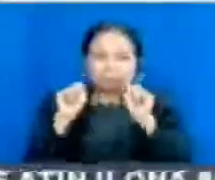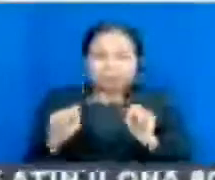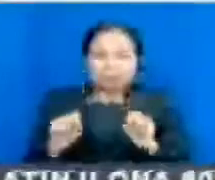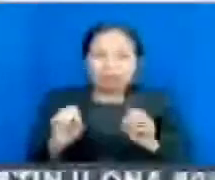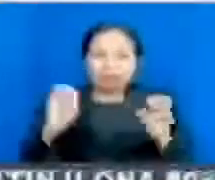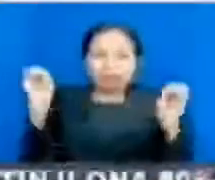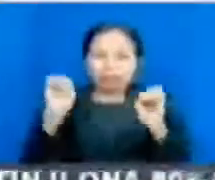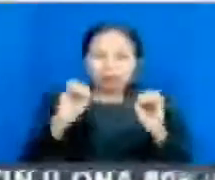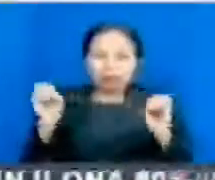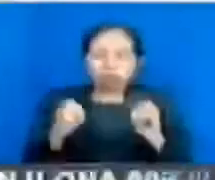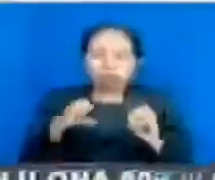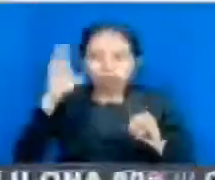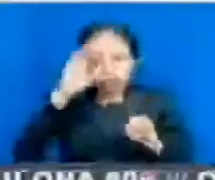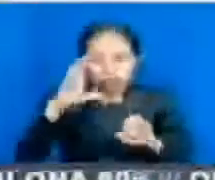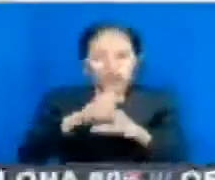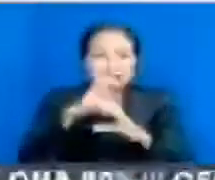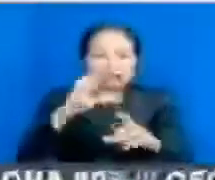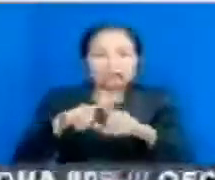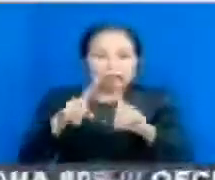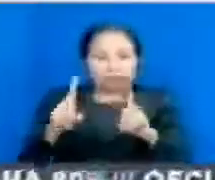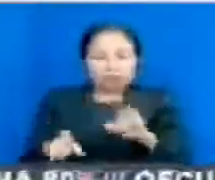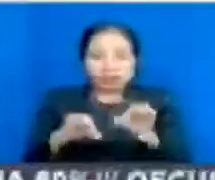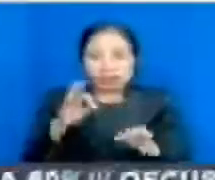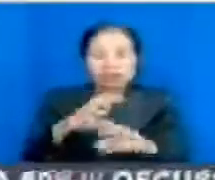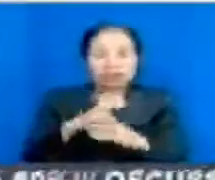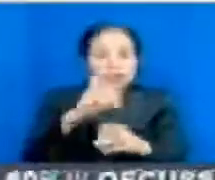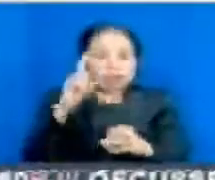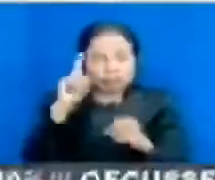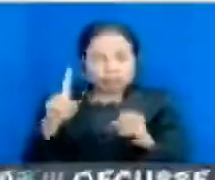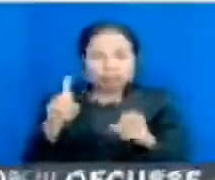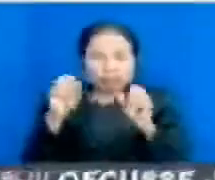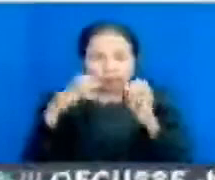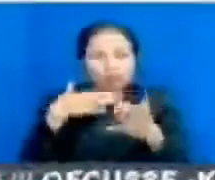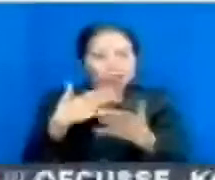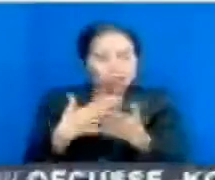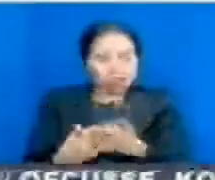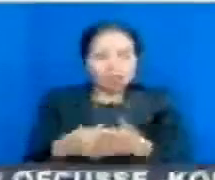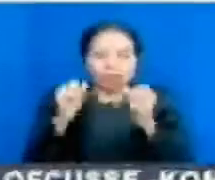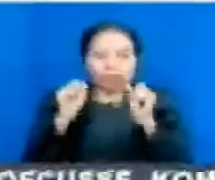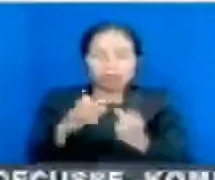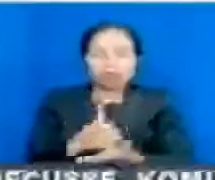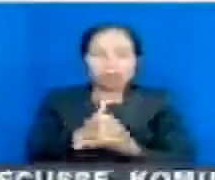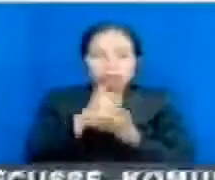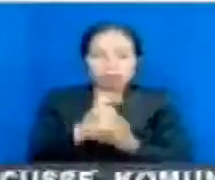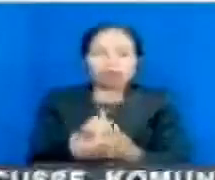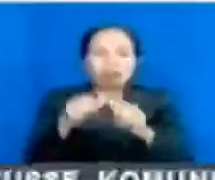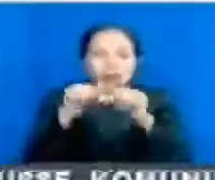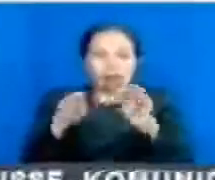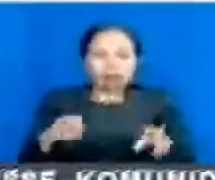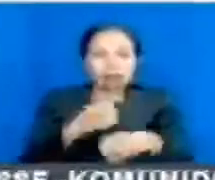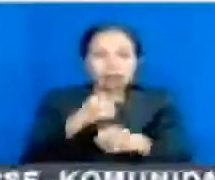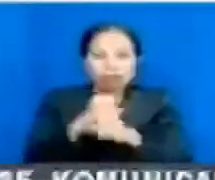osa tabuka kareta luzu, maibe, mais ou menos kareta ida bele kria kondisau para administrador ne bele uza hal